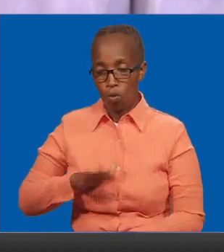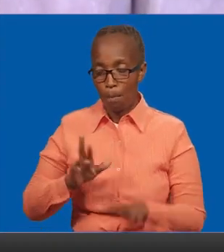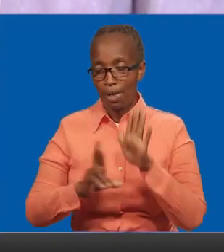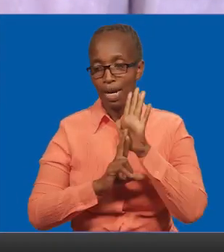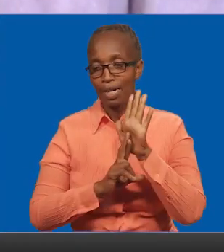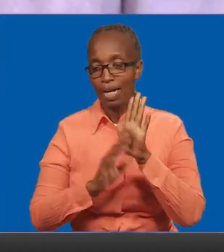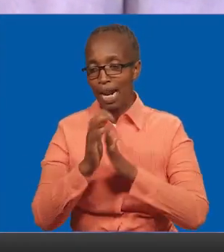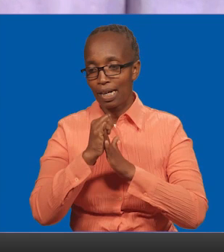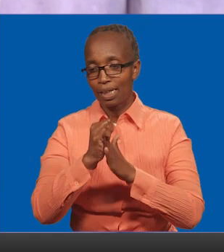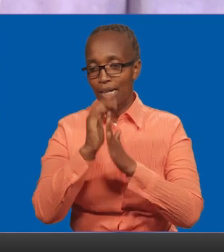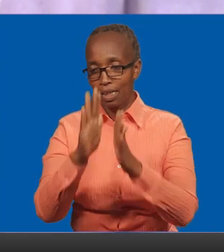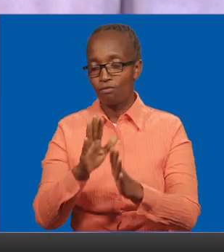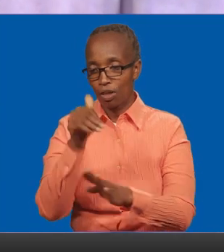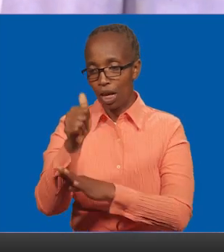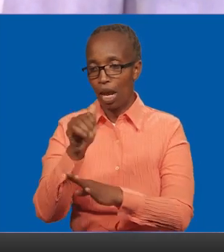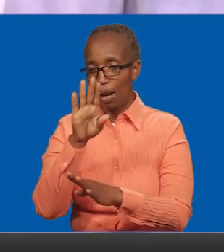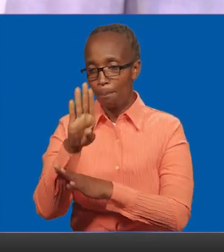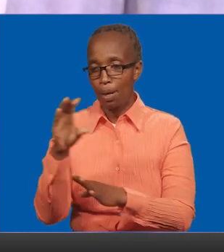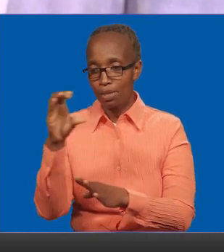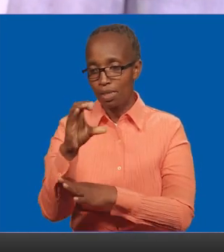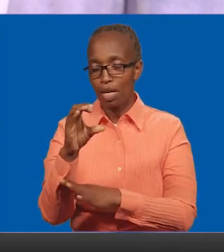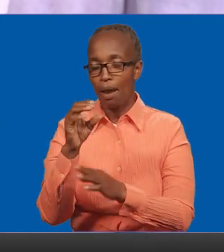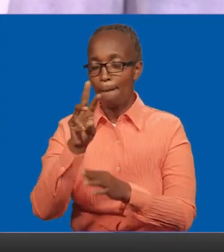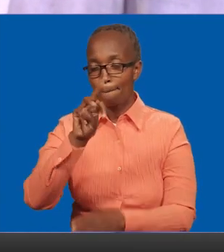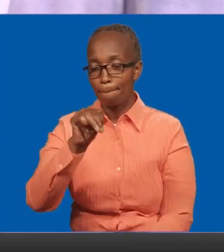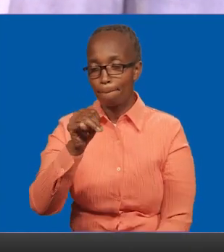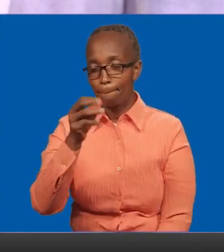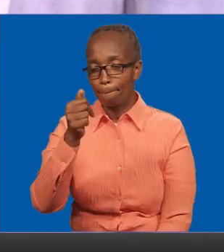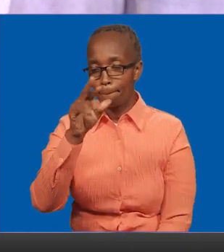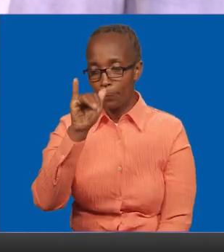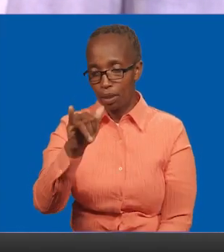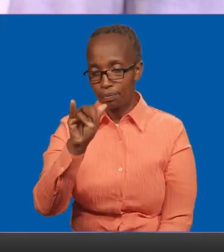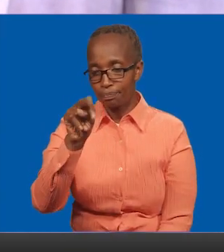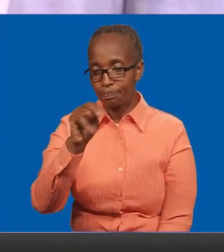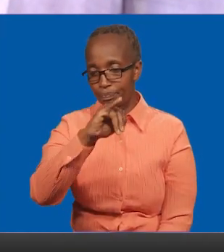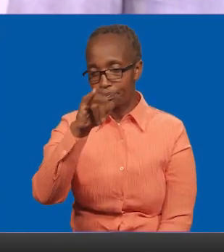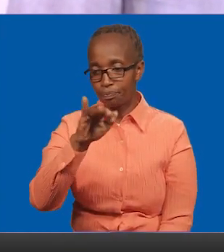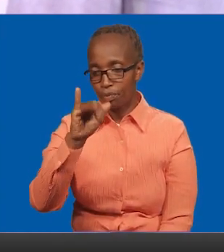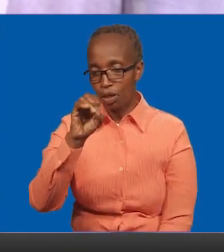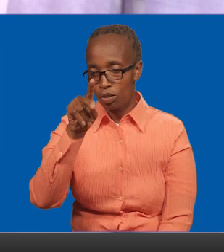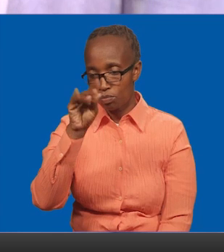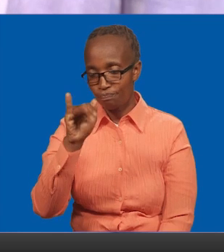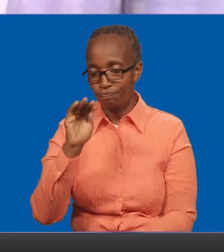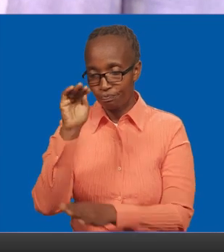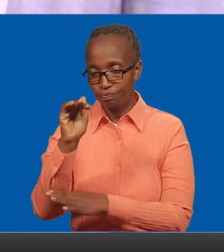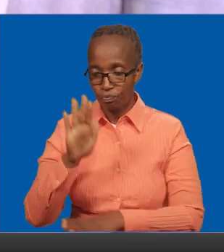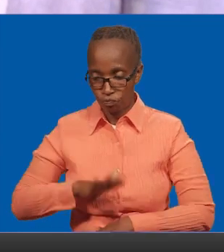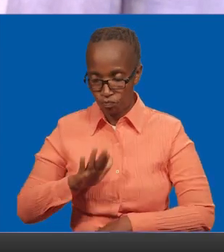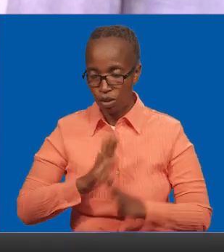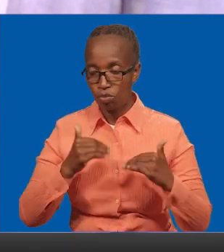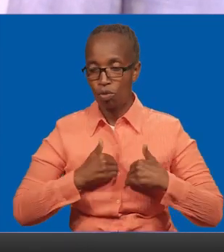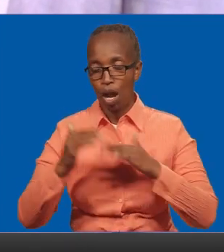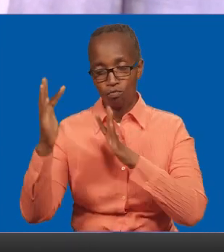Kwa upande wake, kiongozi wa kitaifa wa wanawake wa kanisa la ABC Askofu Mary Nzioki